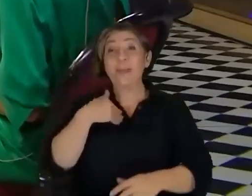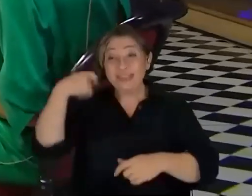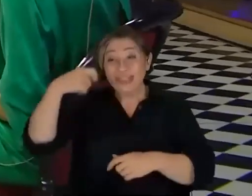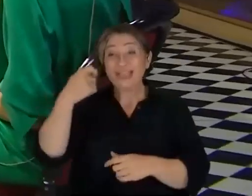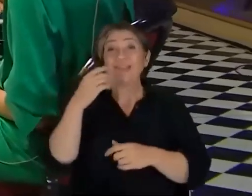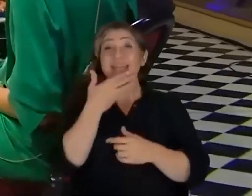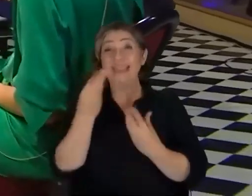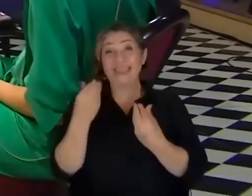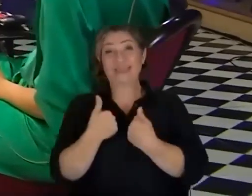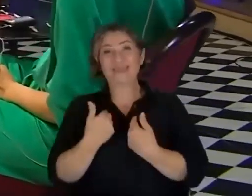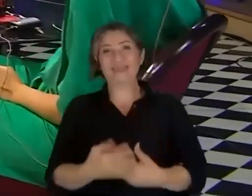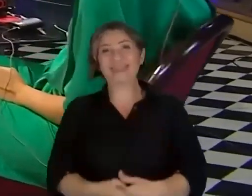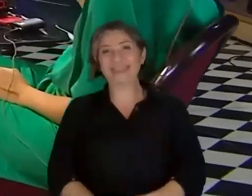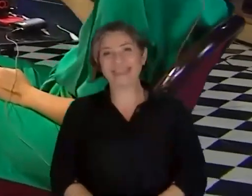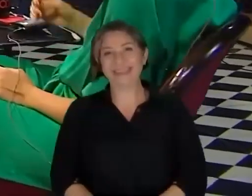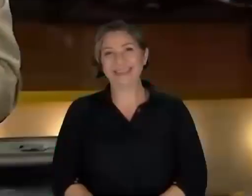gençler.